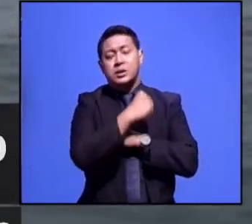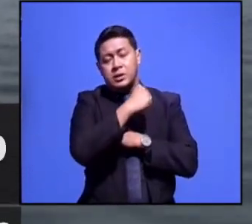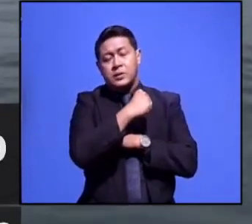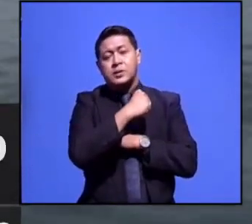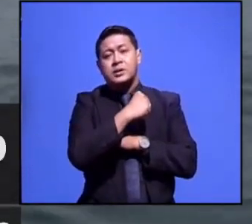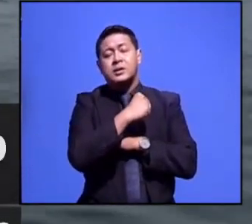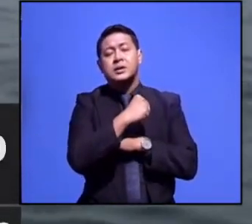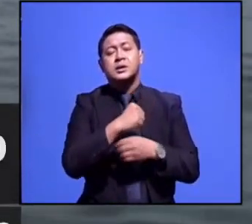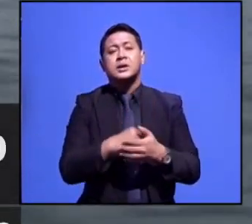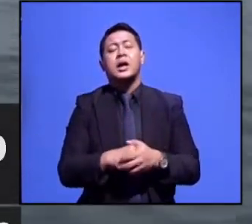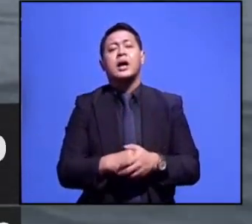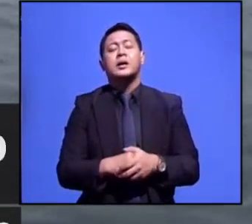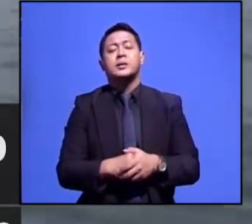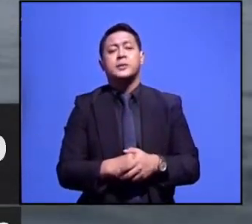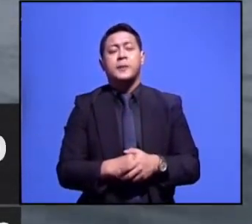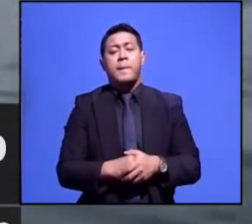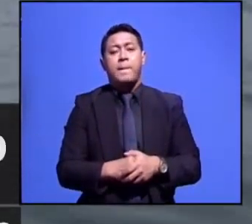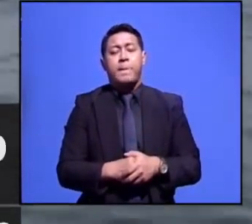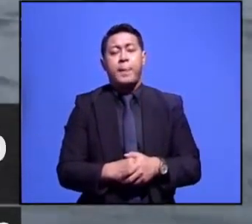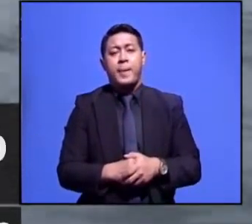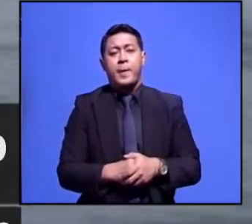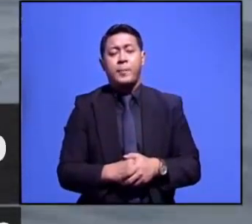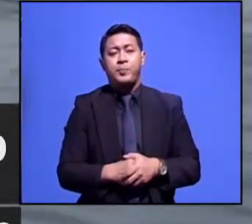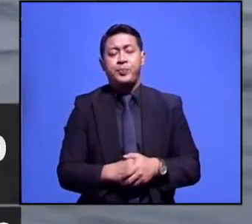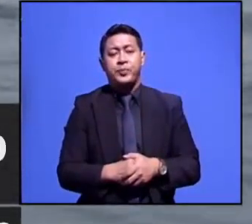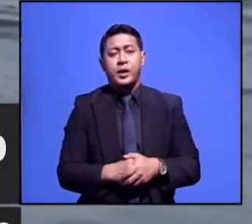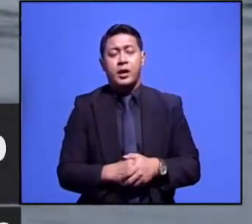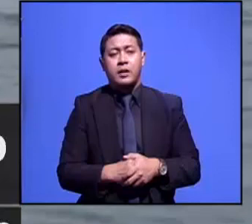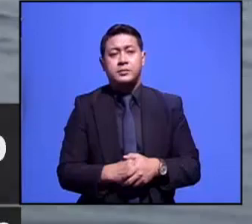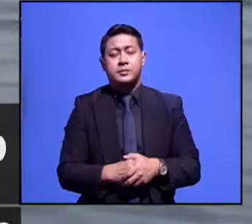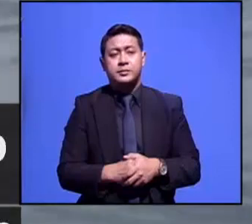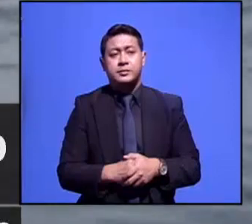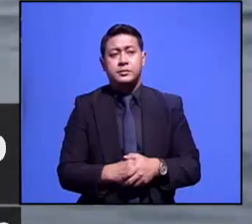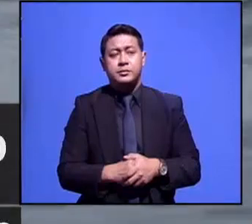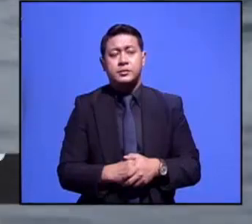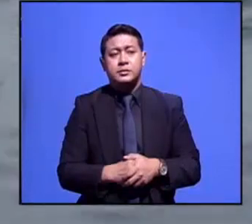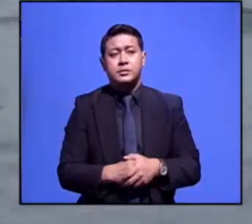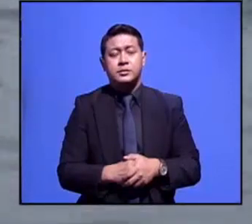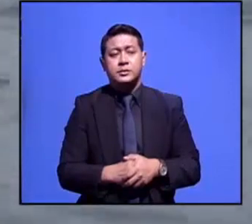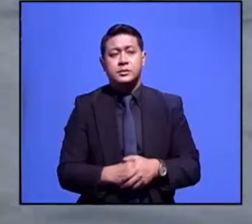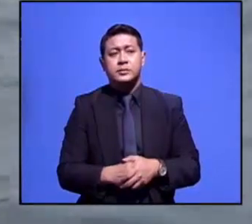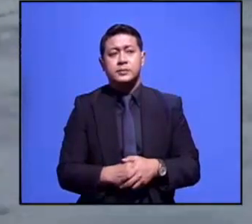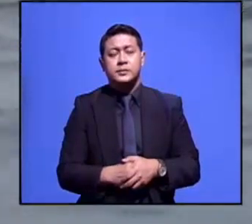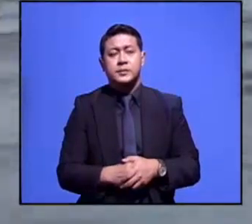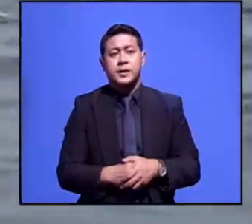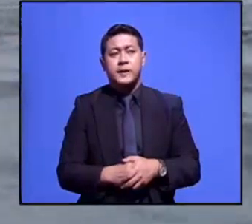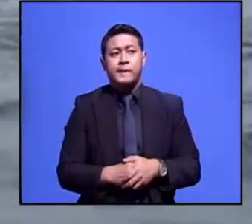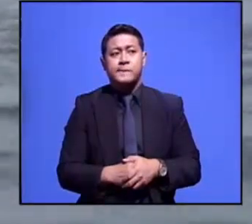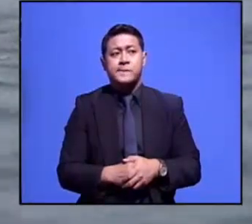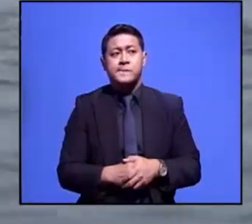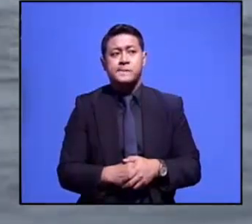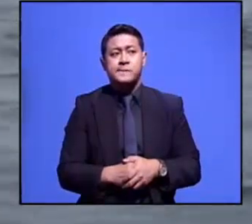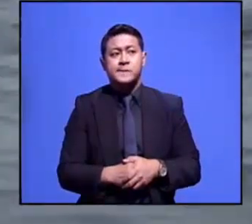dan Penyuluhan Perikanan di Kelurahan Nelayan Indah, Kecamatan Medan Labuan. Resi Erlangga, Medan, Sumatera Utara.